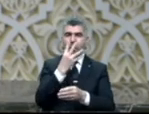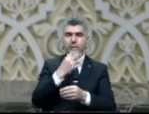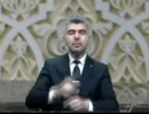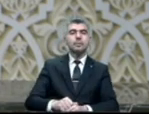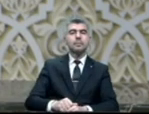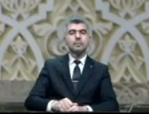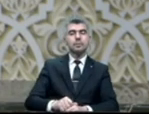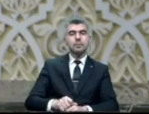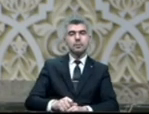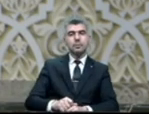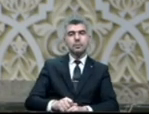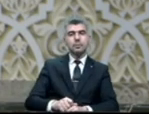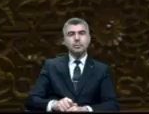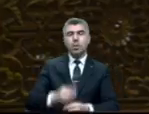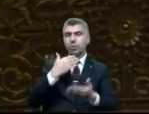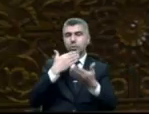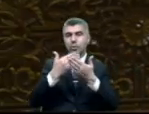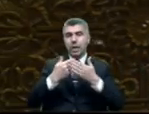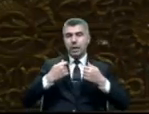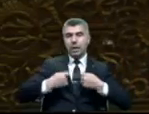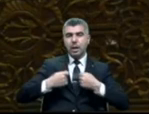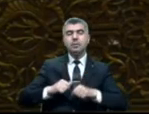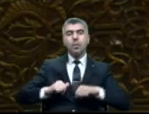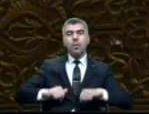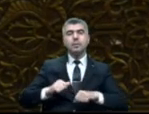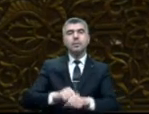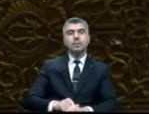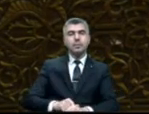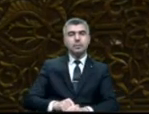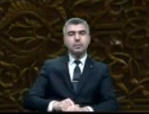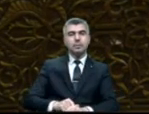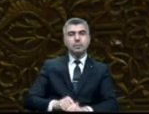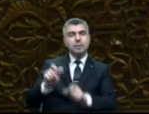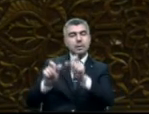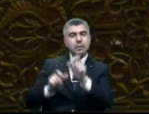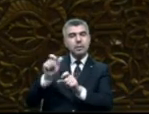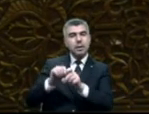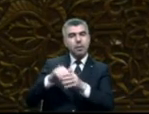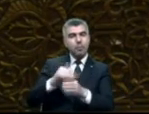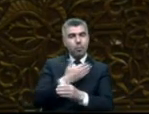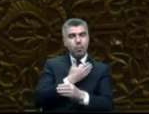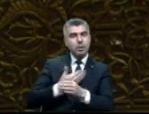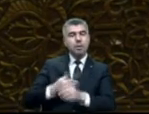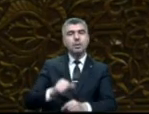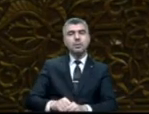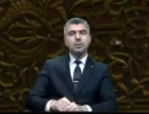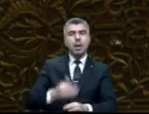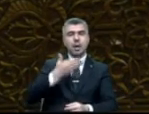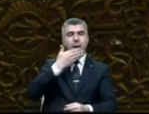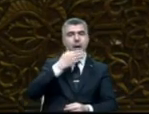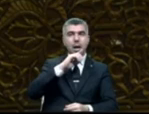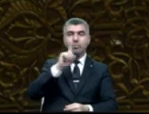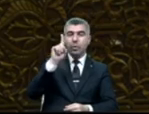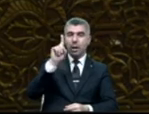السؤال. تفضل سي عبيد. شكرا سيد الرئيس المحترم، سيد الوزير المحترم، السيدات والسادة المستشارين المحترمين. الحمد